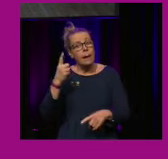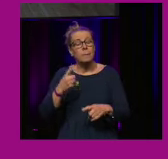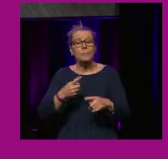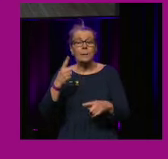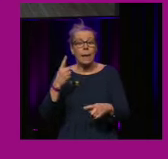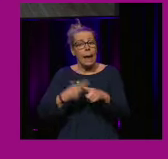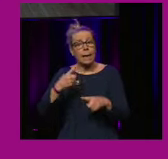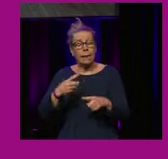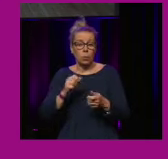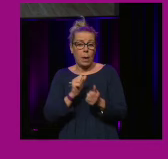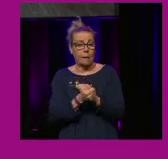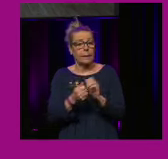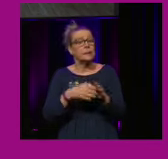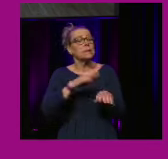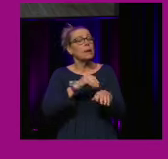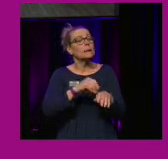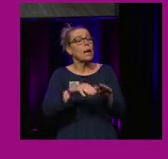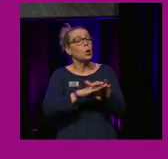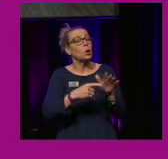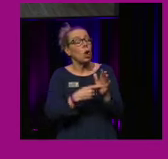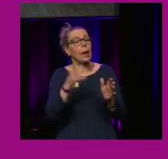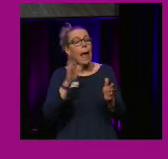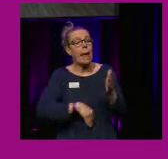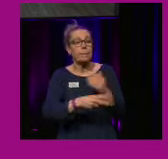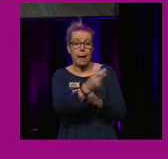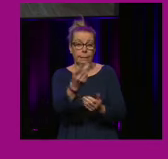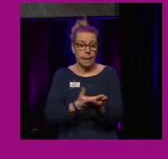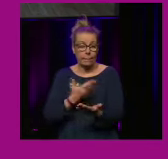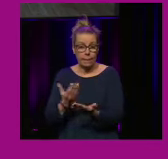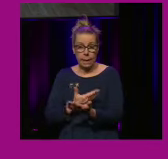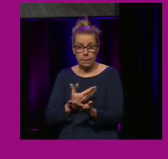grundlagarna än vad det är på flertalet andra håll. Det krävs